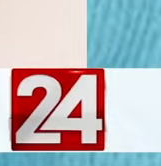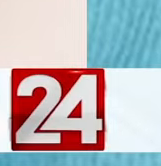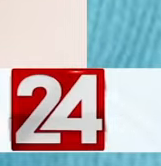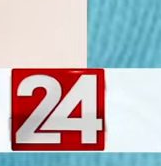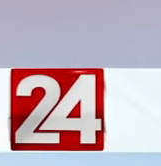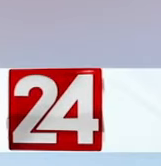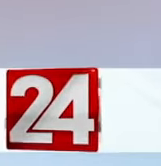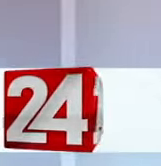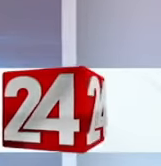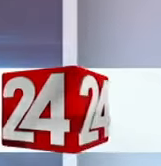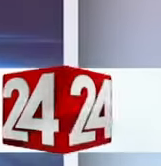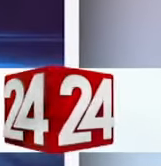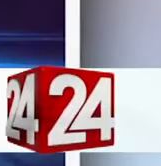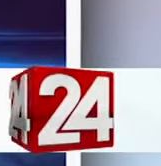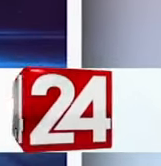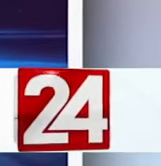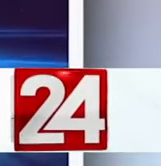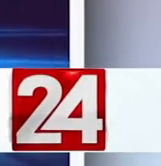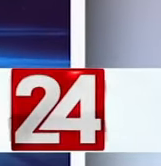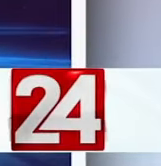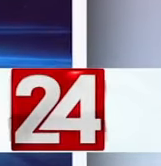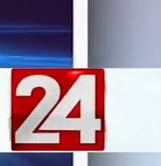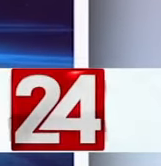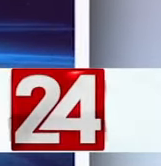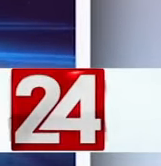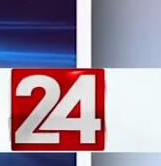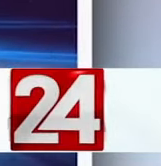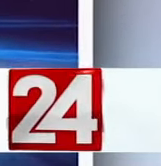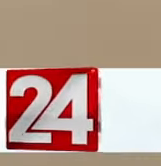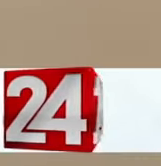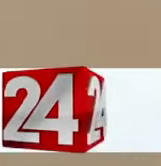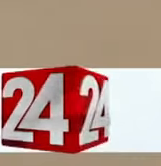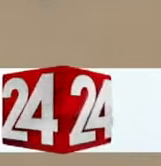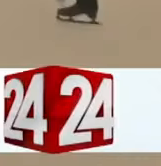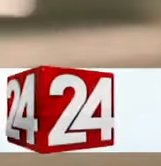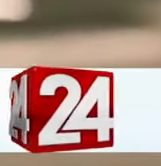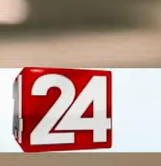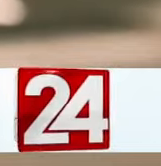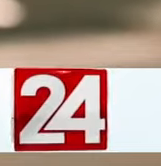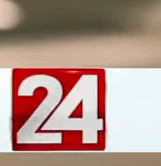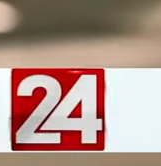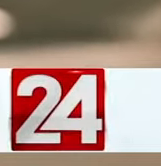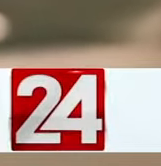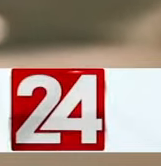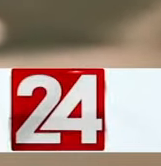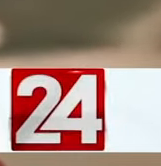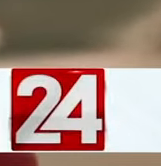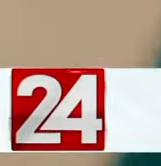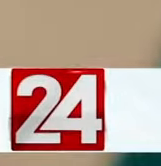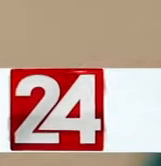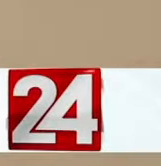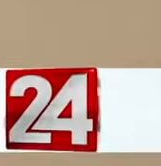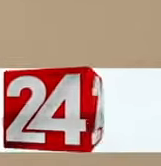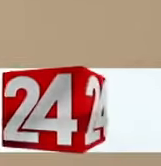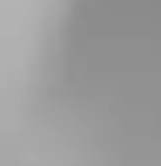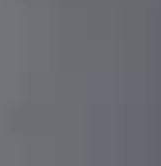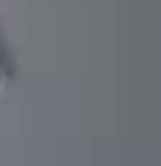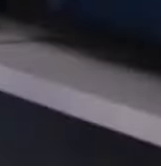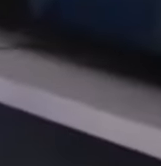sa ratings, trending din online. Pero mas marami pa raw dapat abangan.